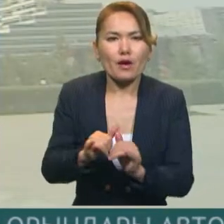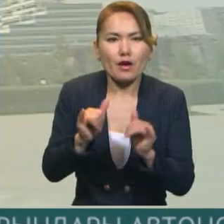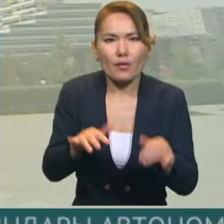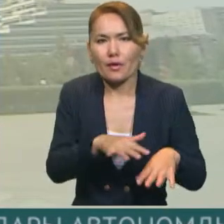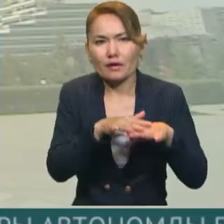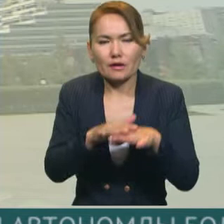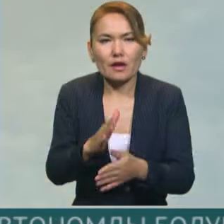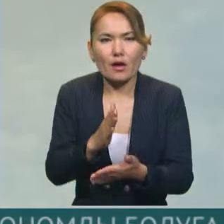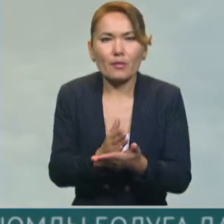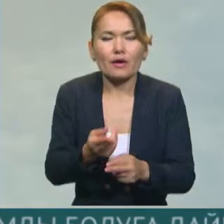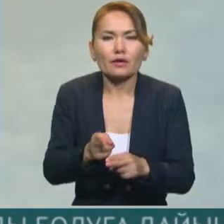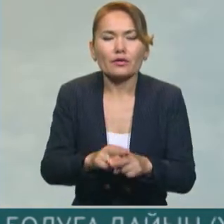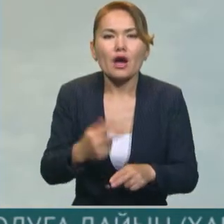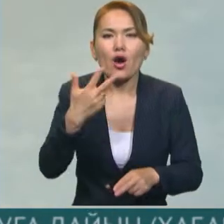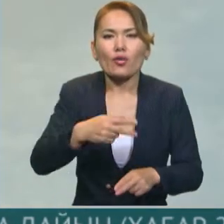тиесілі. Мұндағы көрсеткіш